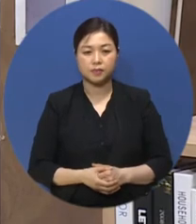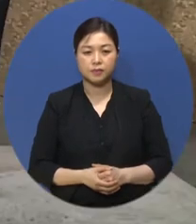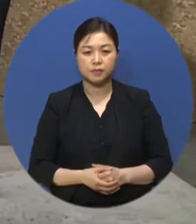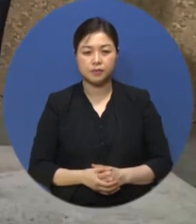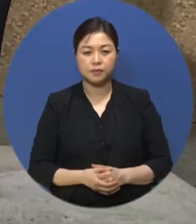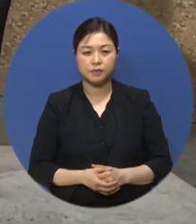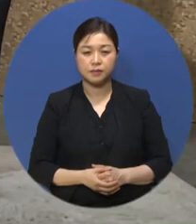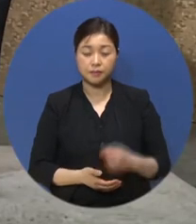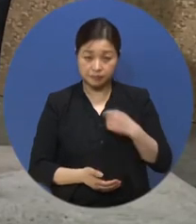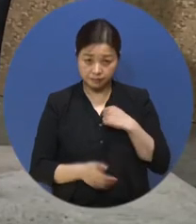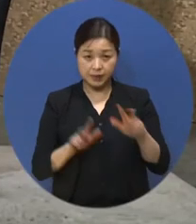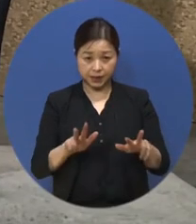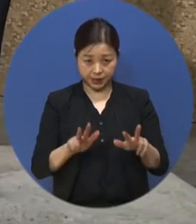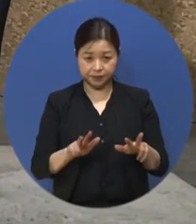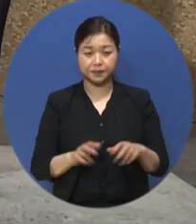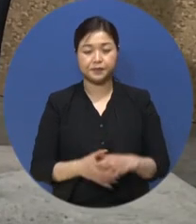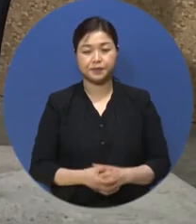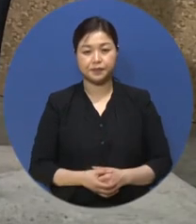저는 지금